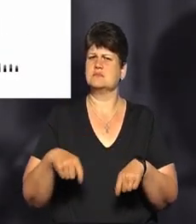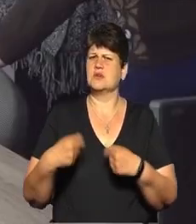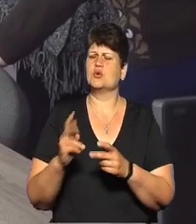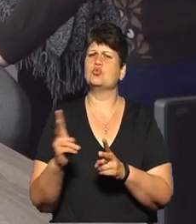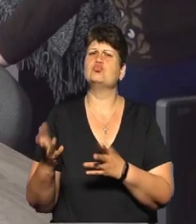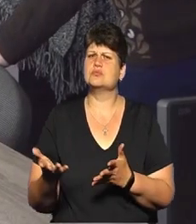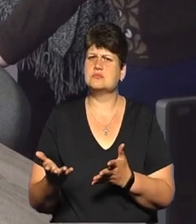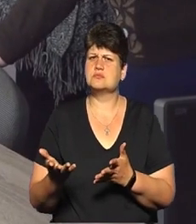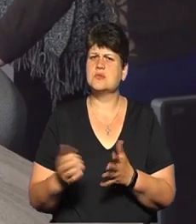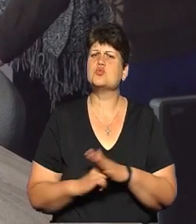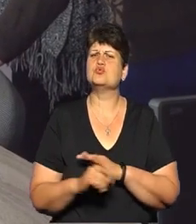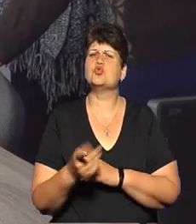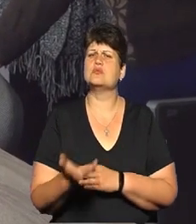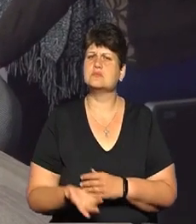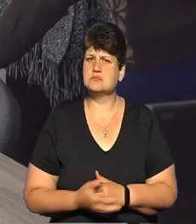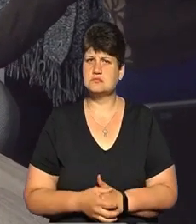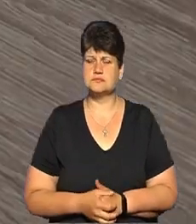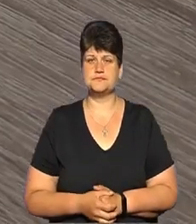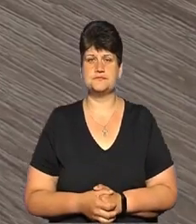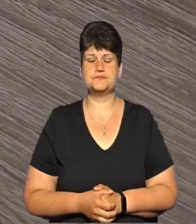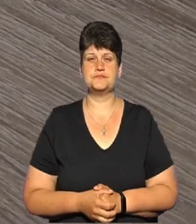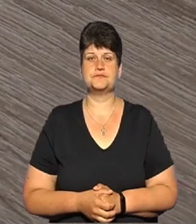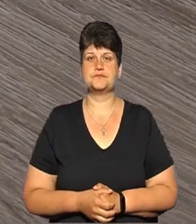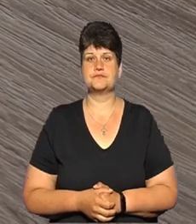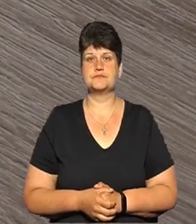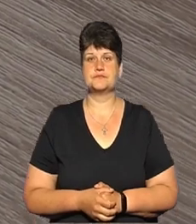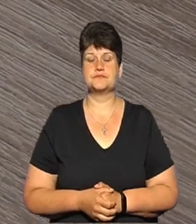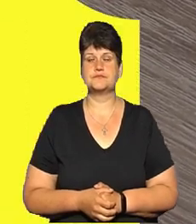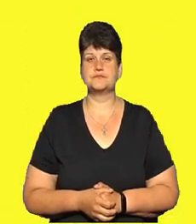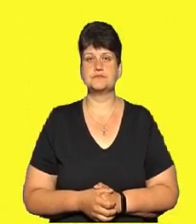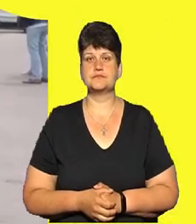чого? Соломія Строз, Андрій Бодак. Новини на Суспільному. Тернопільщина.